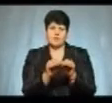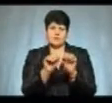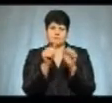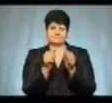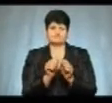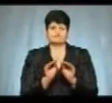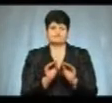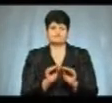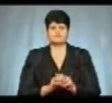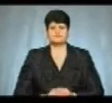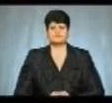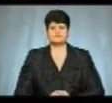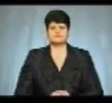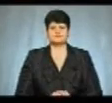більше.